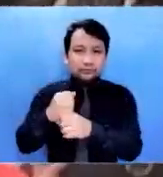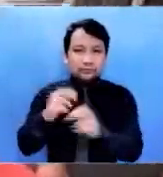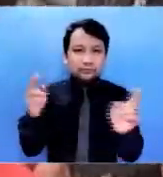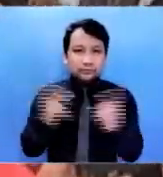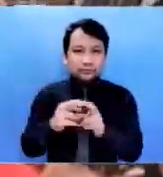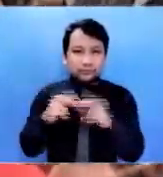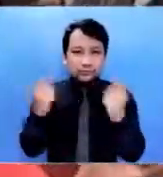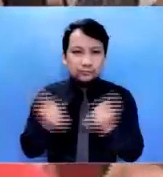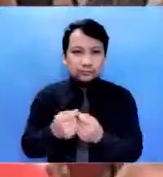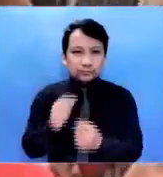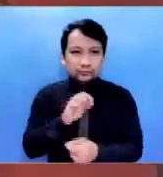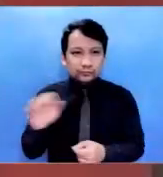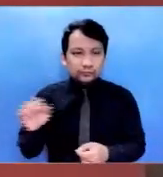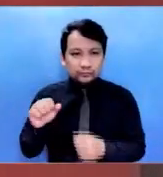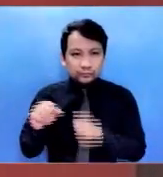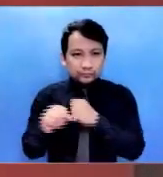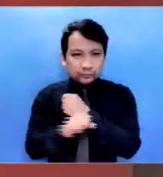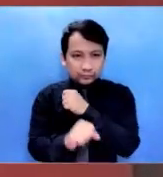Eastern Samar.